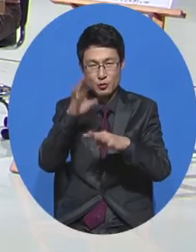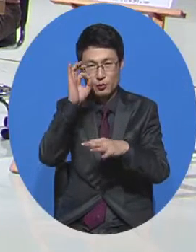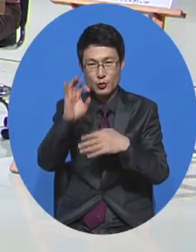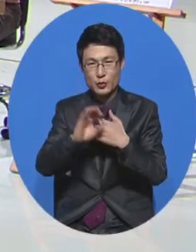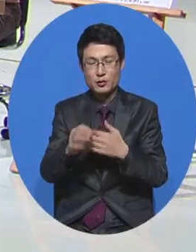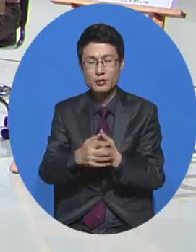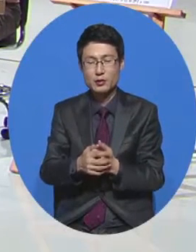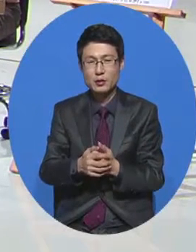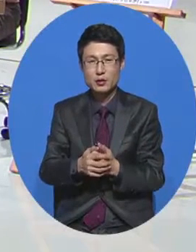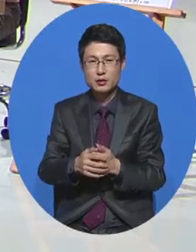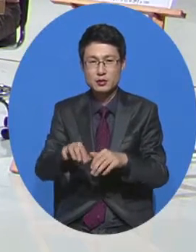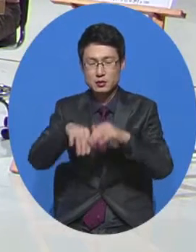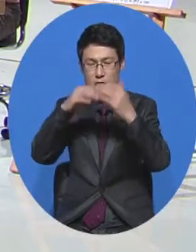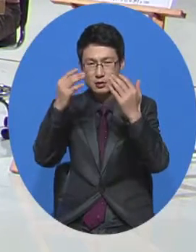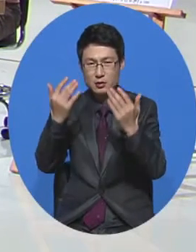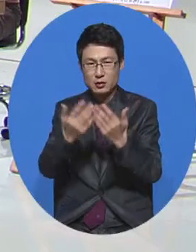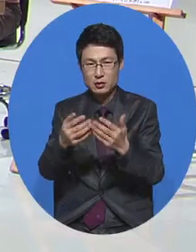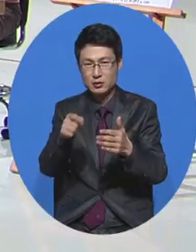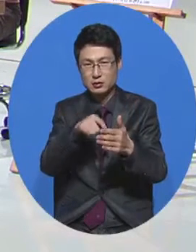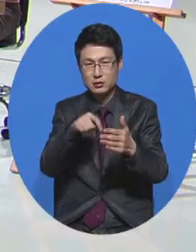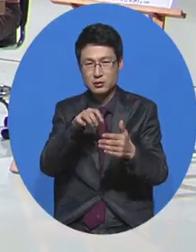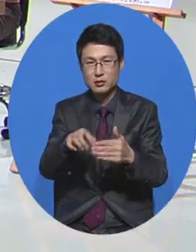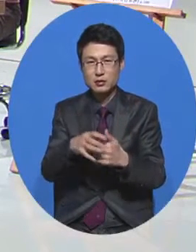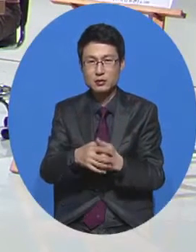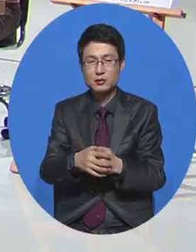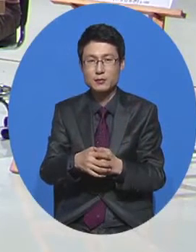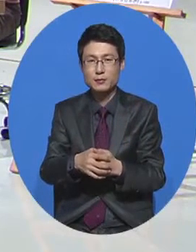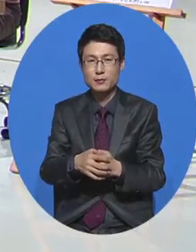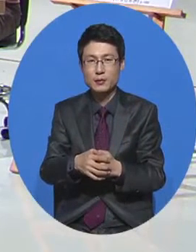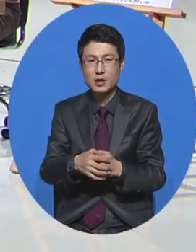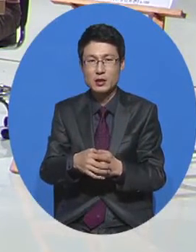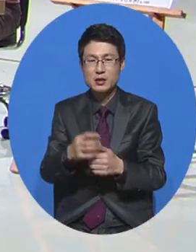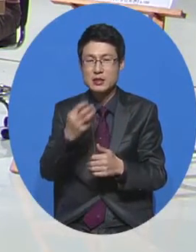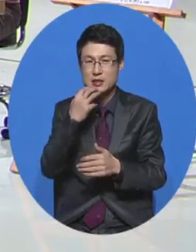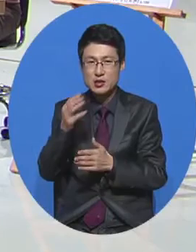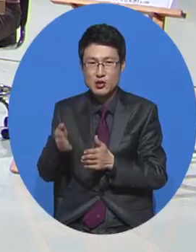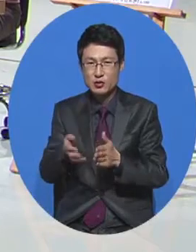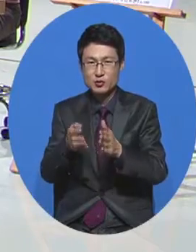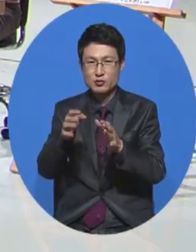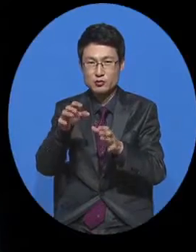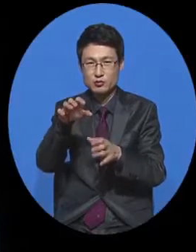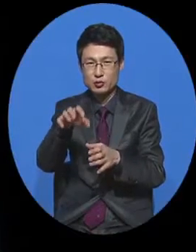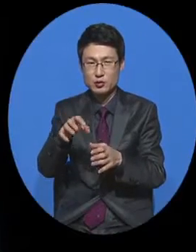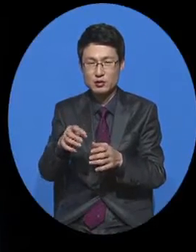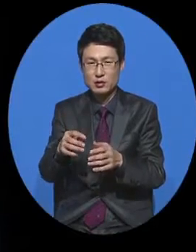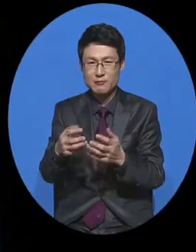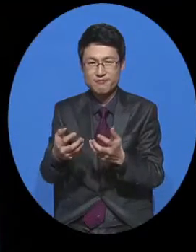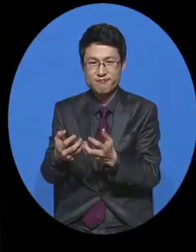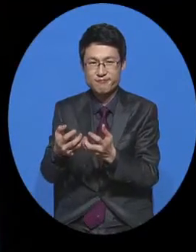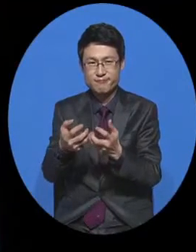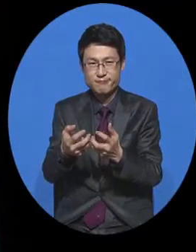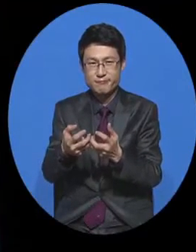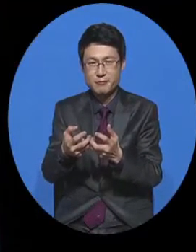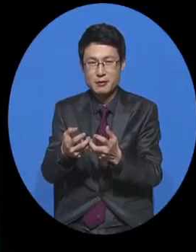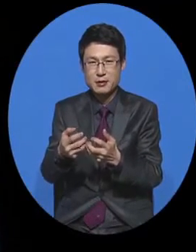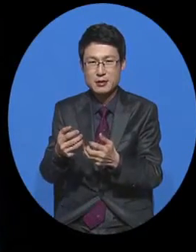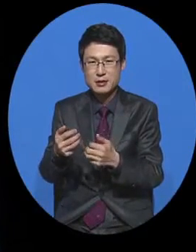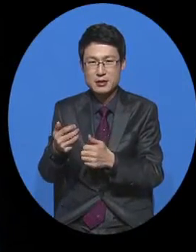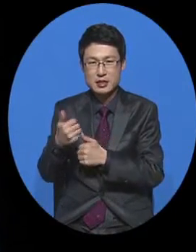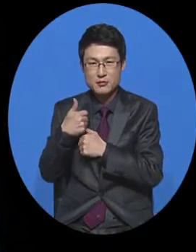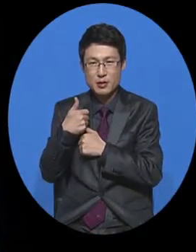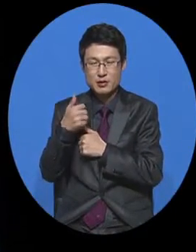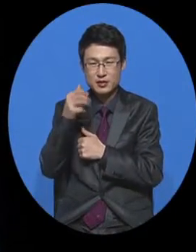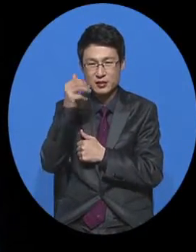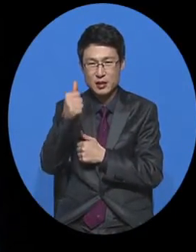4 전체적인 지도 소개 어 경상도 쪽에는 빼곡하게 으 병장 이들이 서술되어